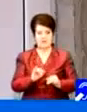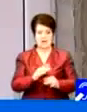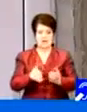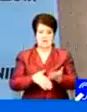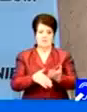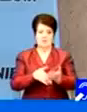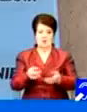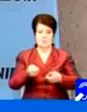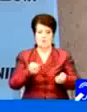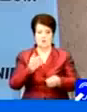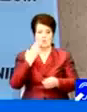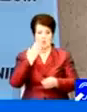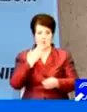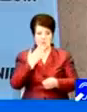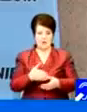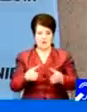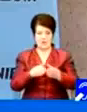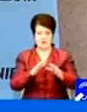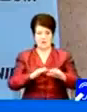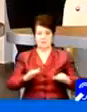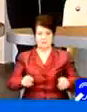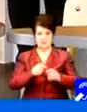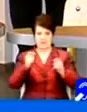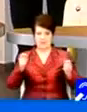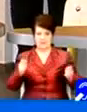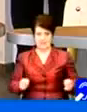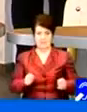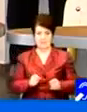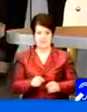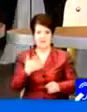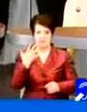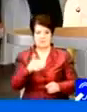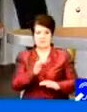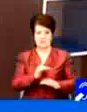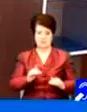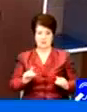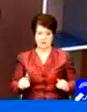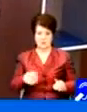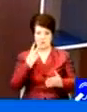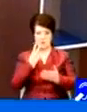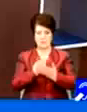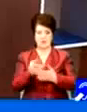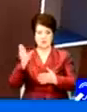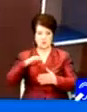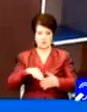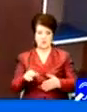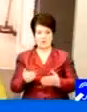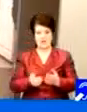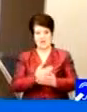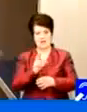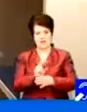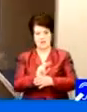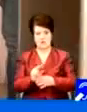sprijinul Guvernului României. Două grupe de micuți și-au redeschis deja porțile pentru 50 de copii. Cum arată după renovare instituția